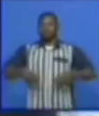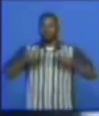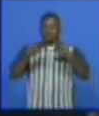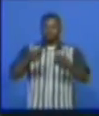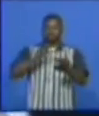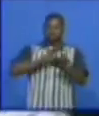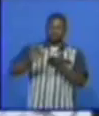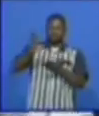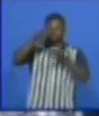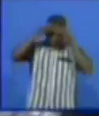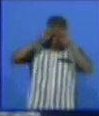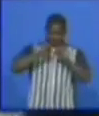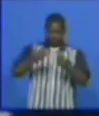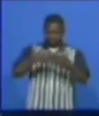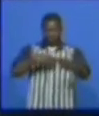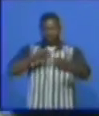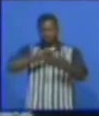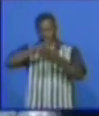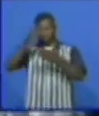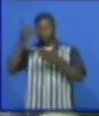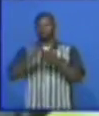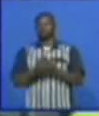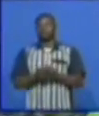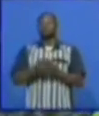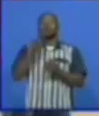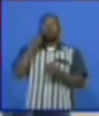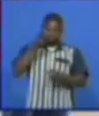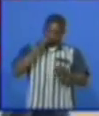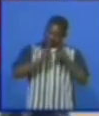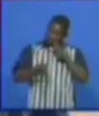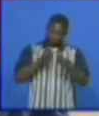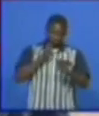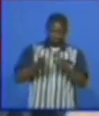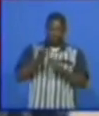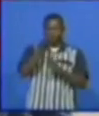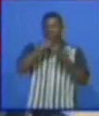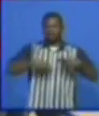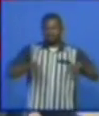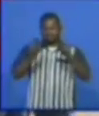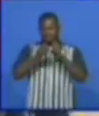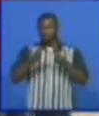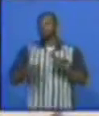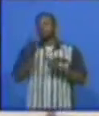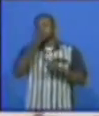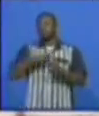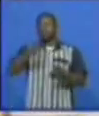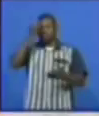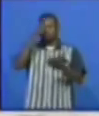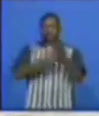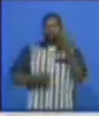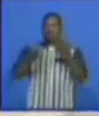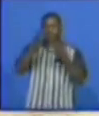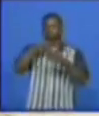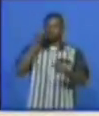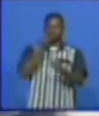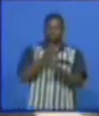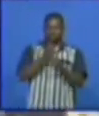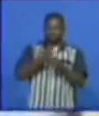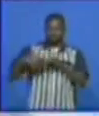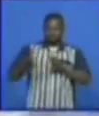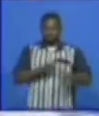décembre. Malgré les difficultés rencontrées, le taux d'exécution des travaux varie entre 75%